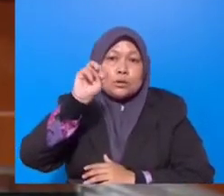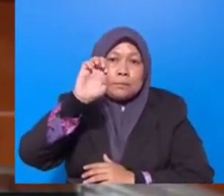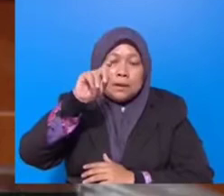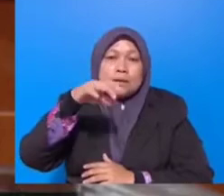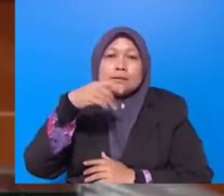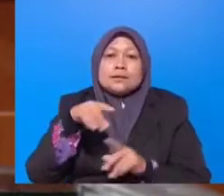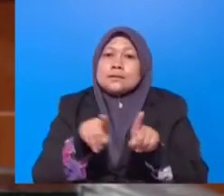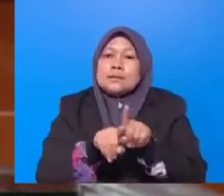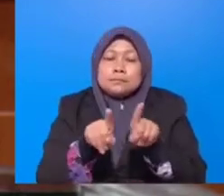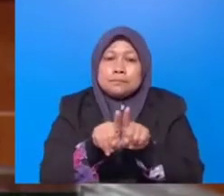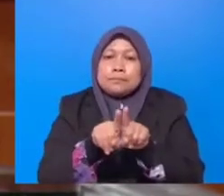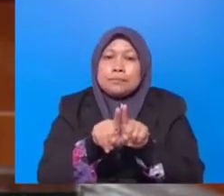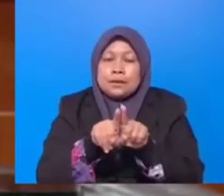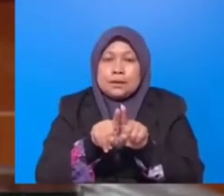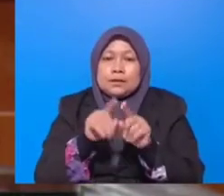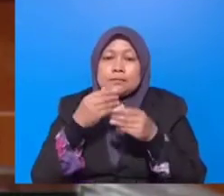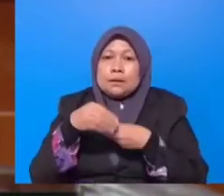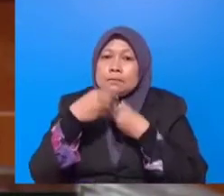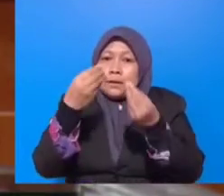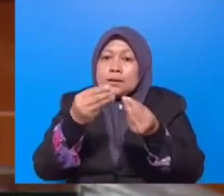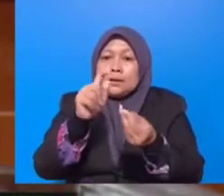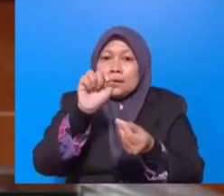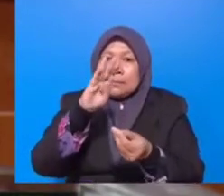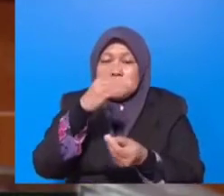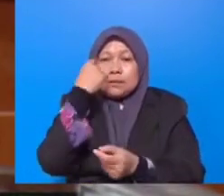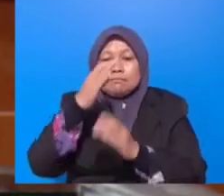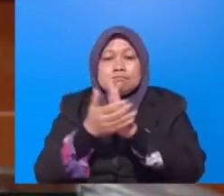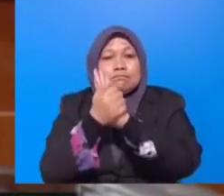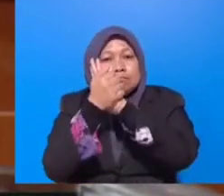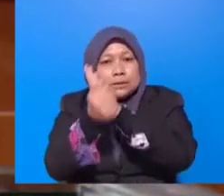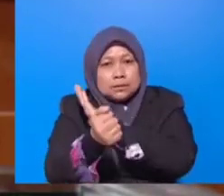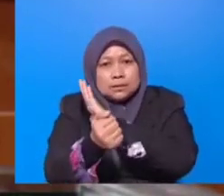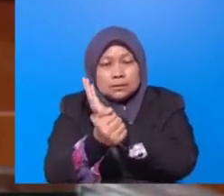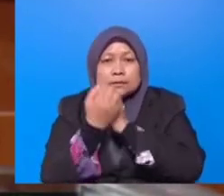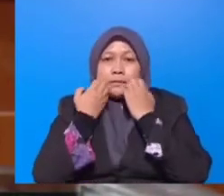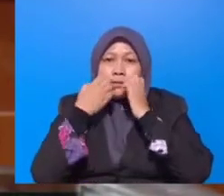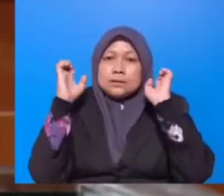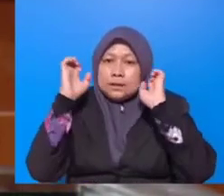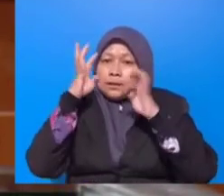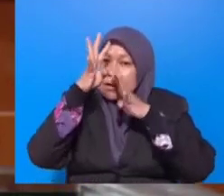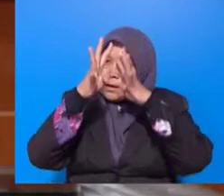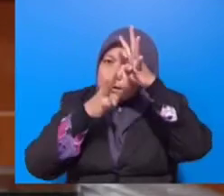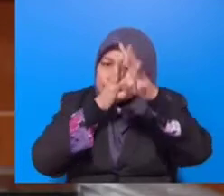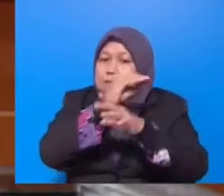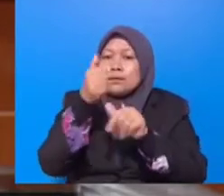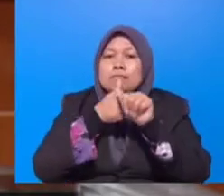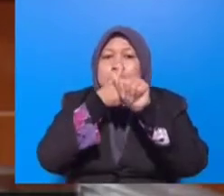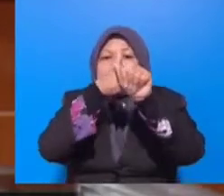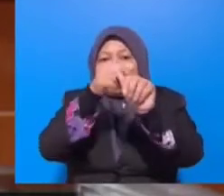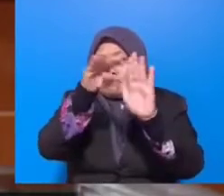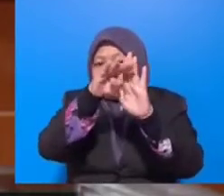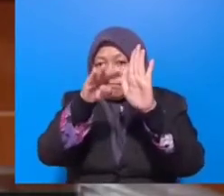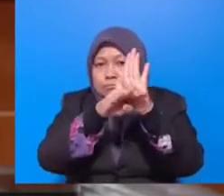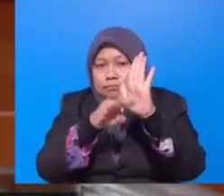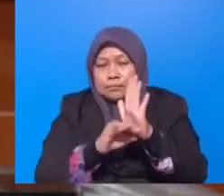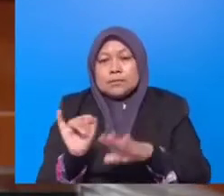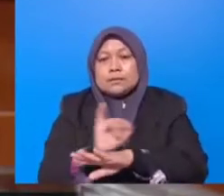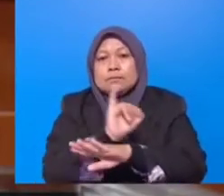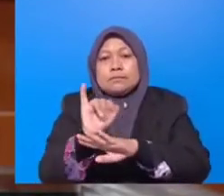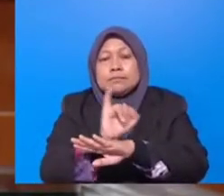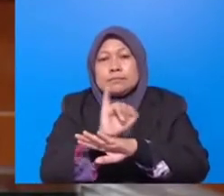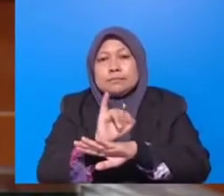yang membekalkan tenaga kerja Tibet yang berkemah heran tinggi kreatif dan memenuhi keperluan the